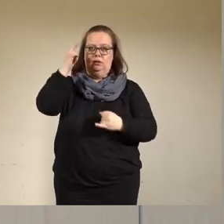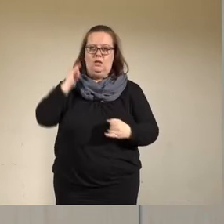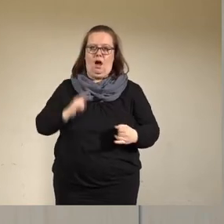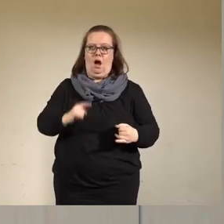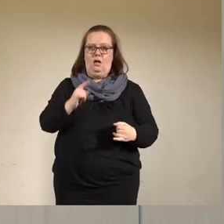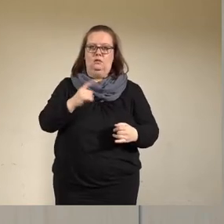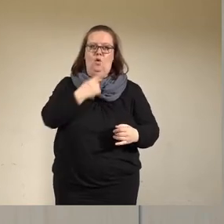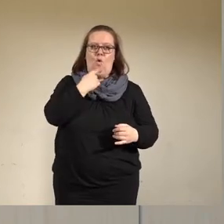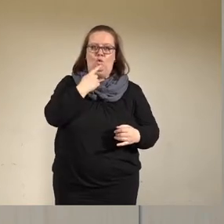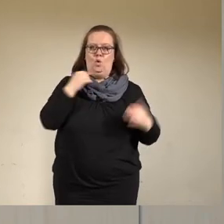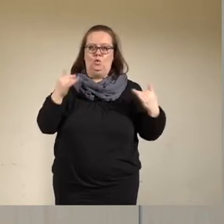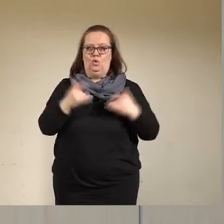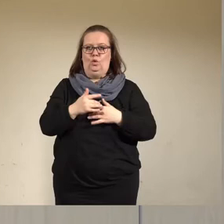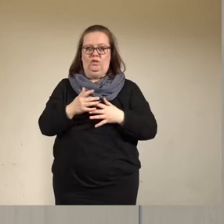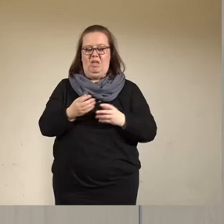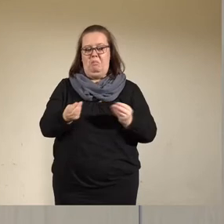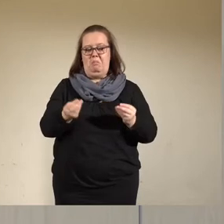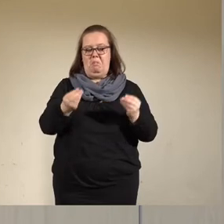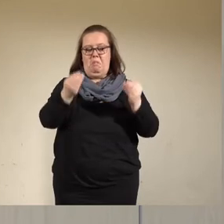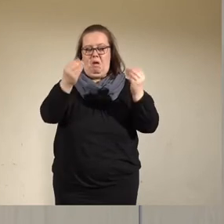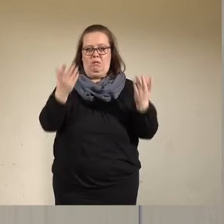von Rot-Rot-Grün aufgebläht wurden.